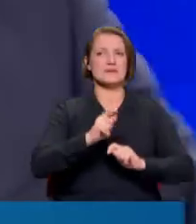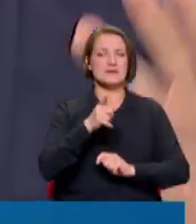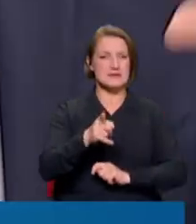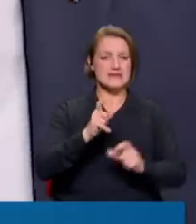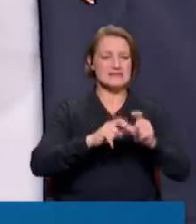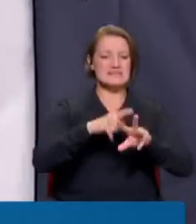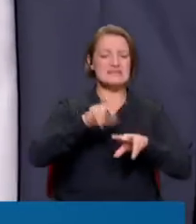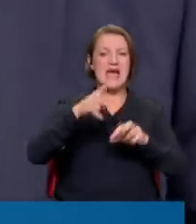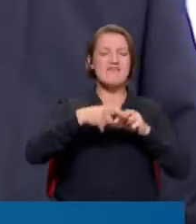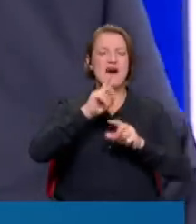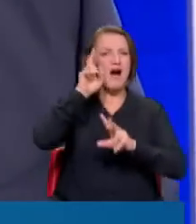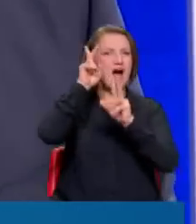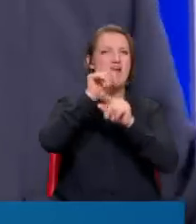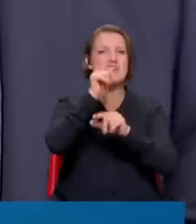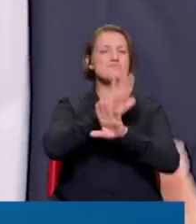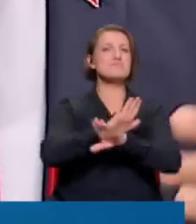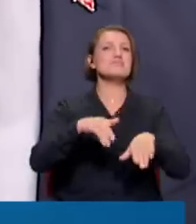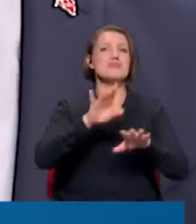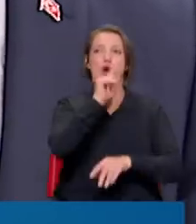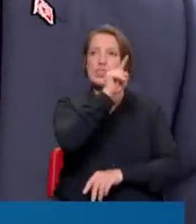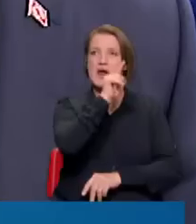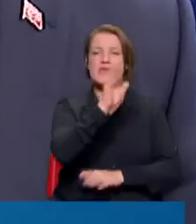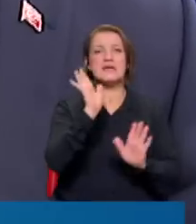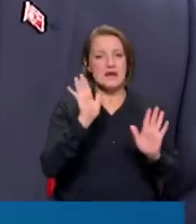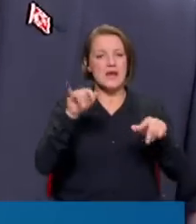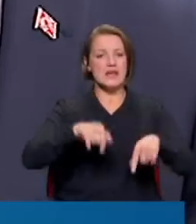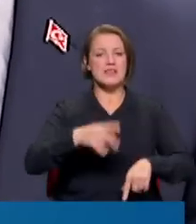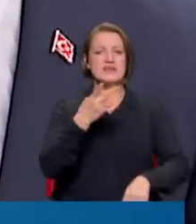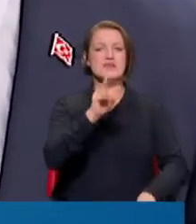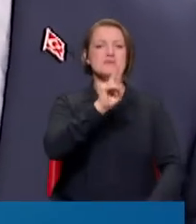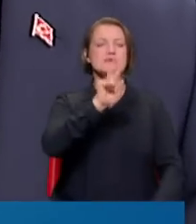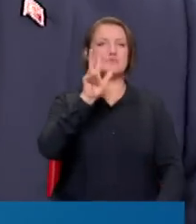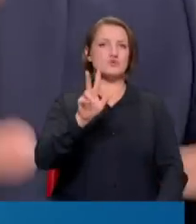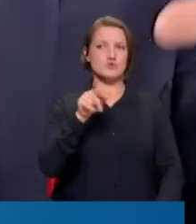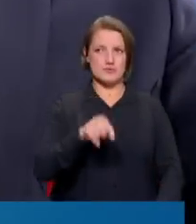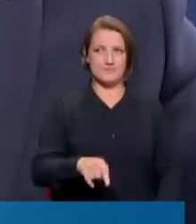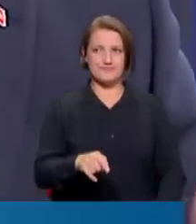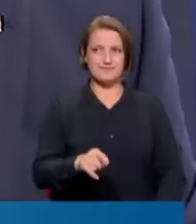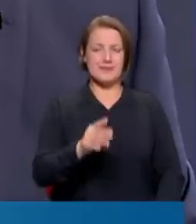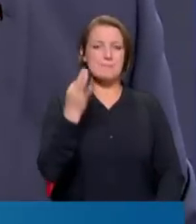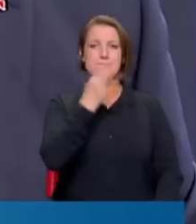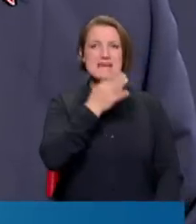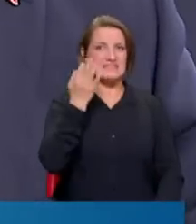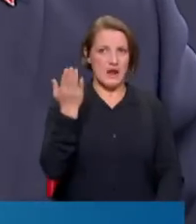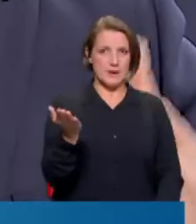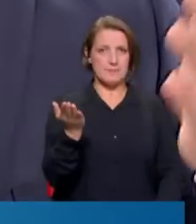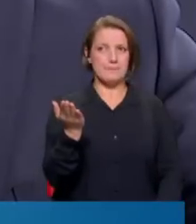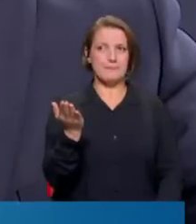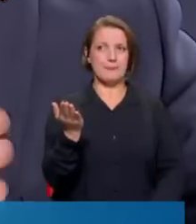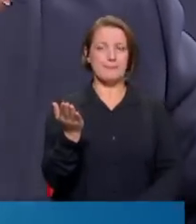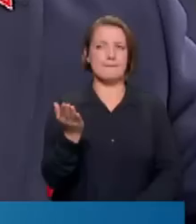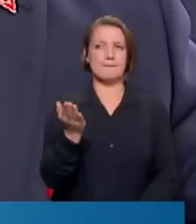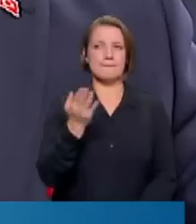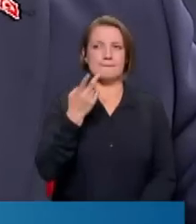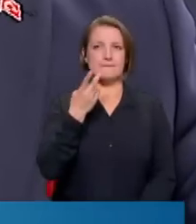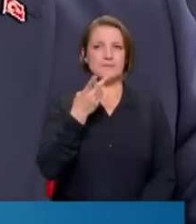zaman bitmedi onlara ve geldik 2003'te büyük ortadoğu projesi çıktı benzer harita